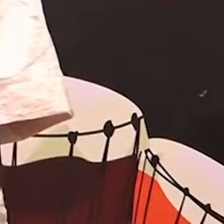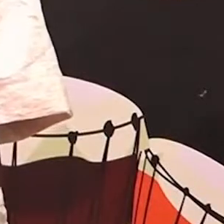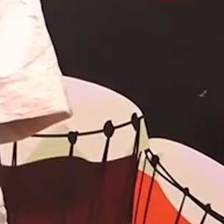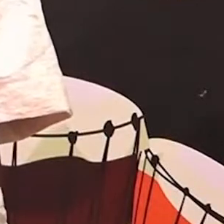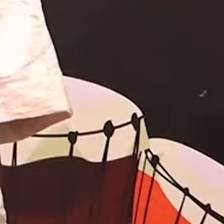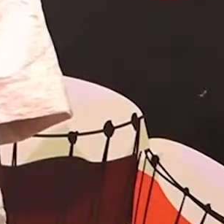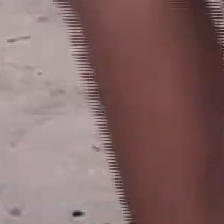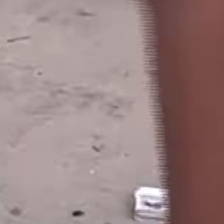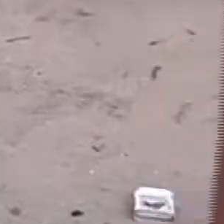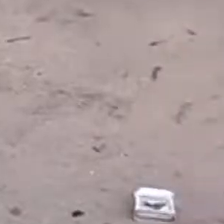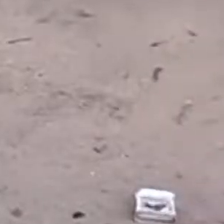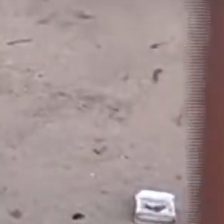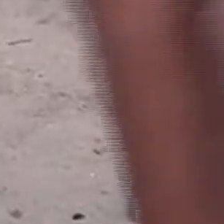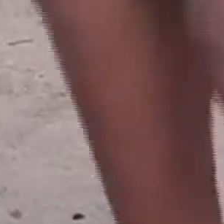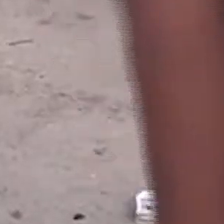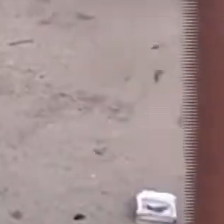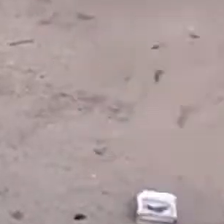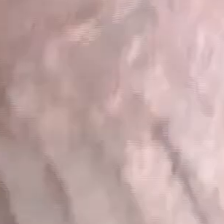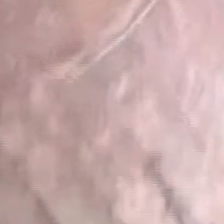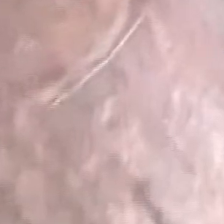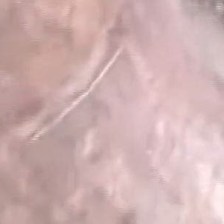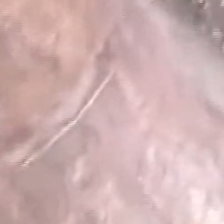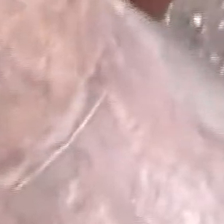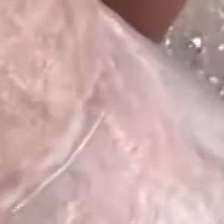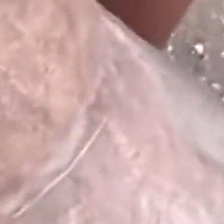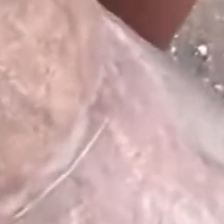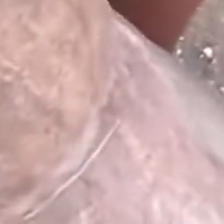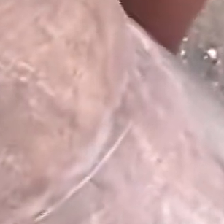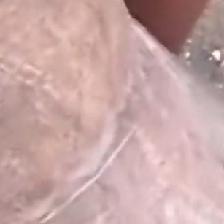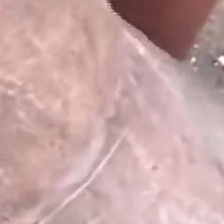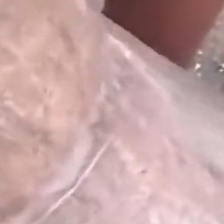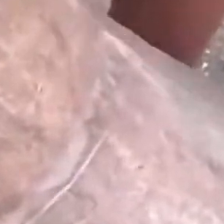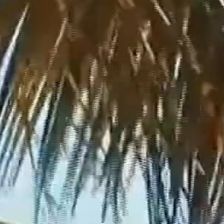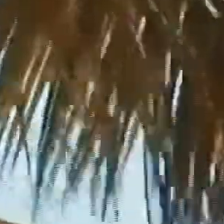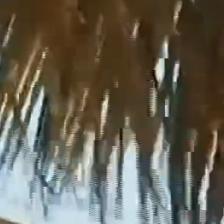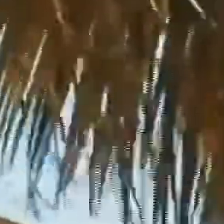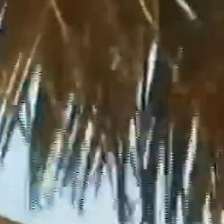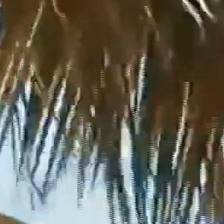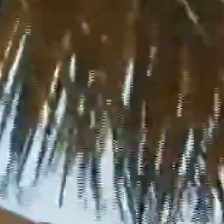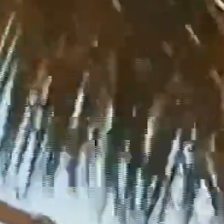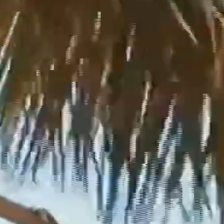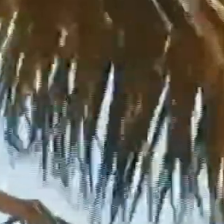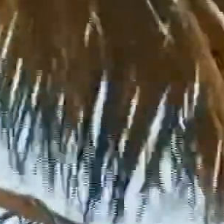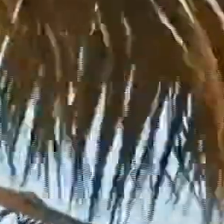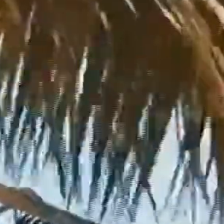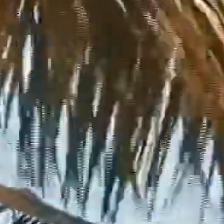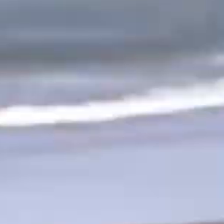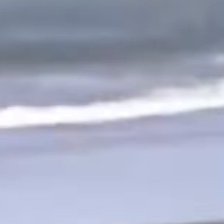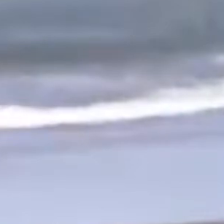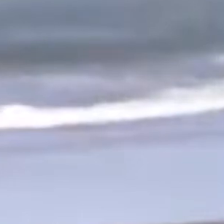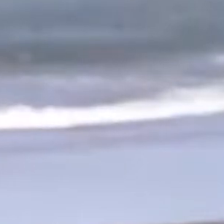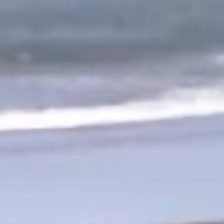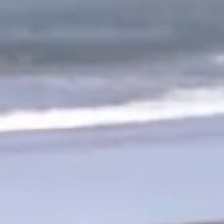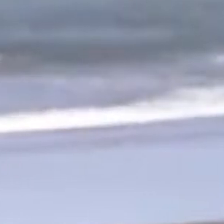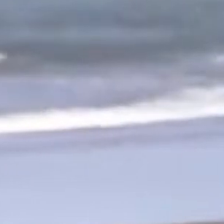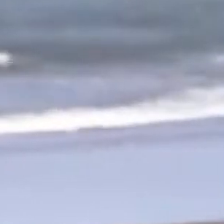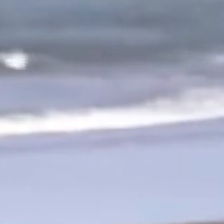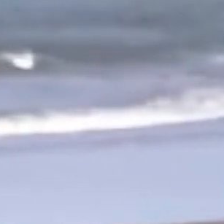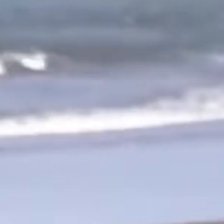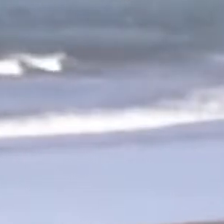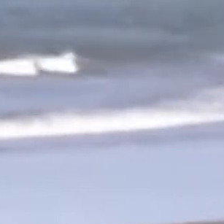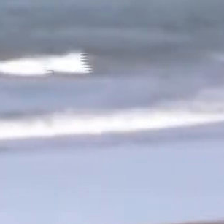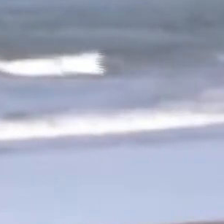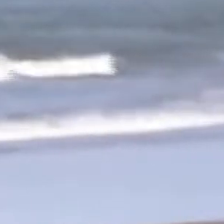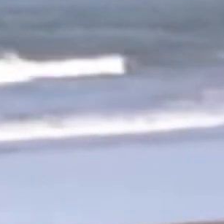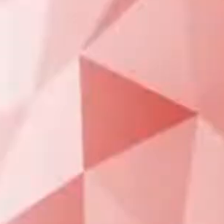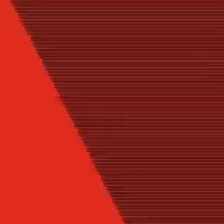najua mwanitamani. Hapa KUTV, nahodha mwendesha chombo cha baharini, yani ua linalunukia